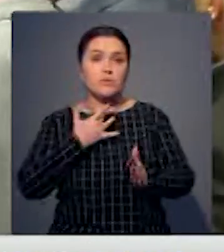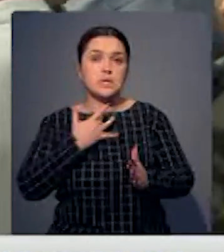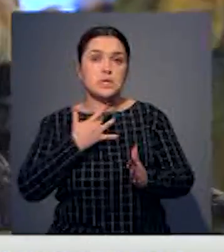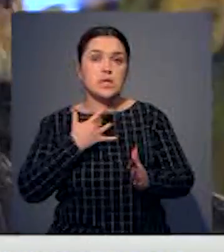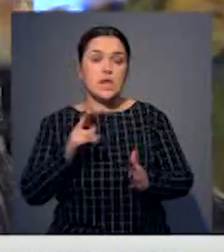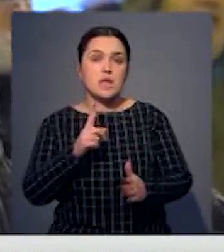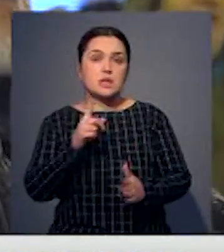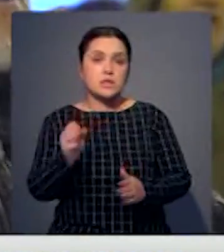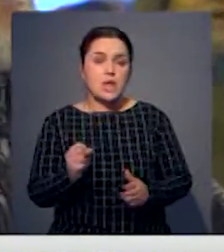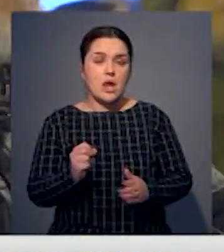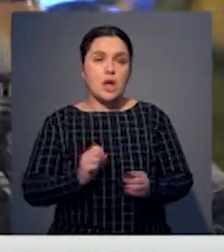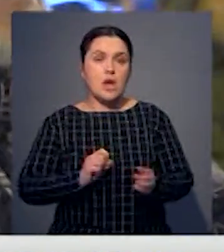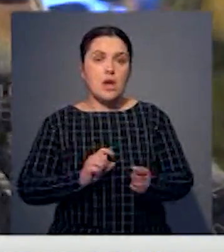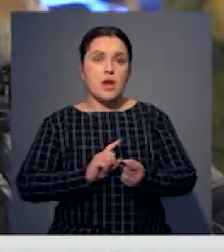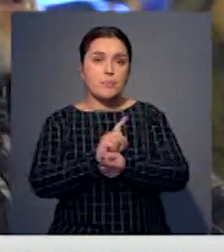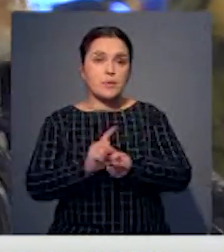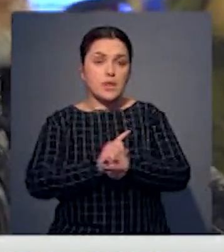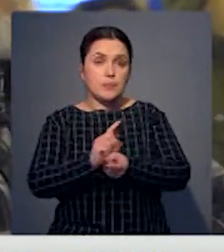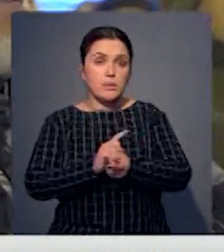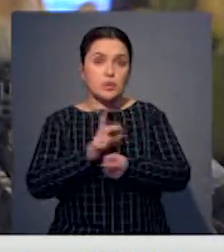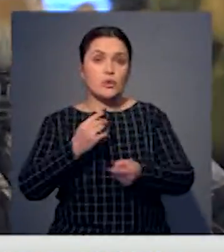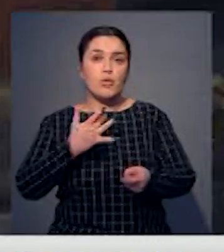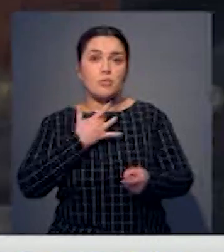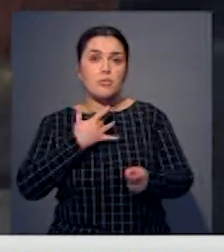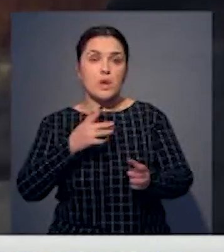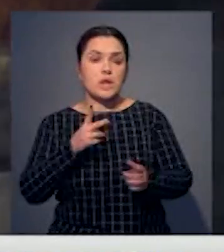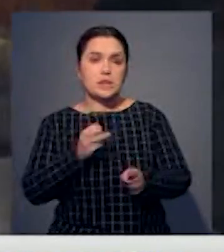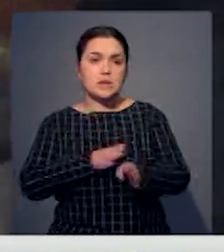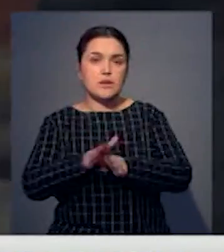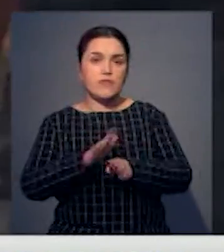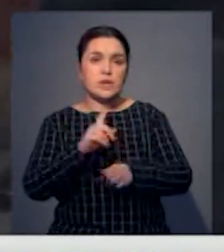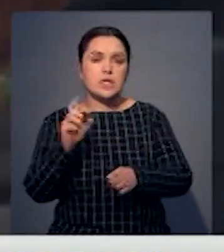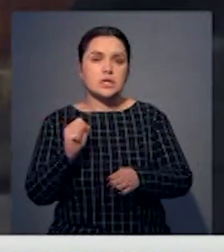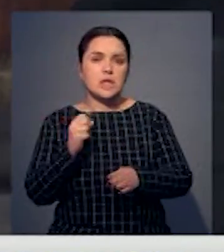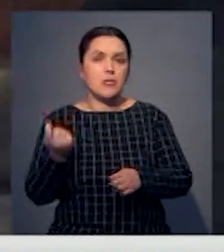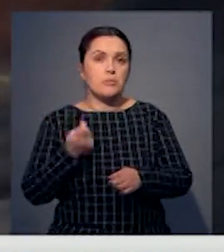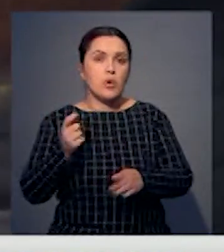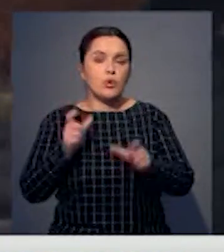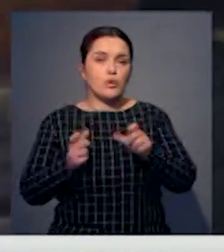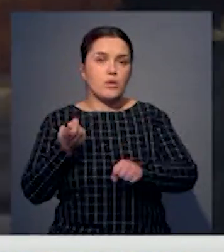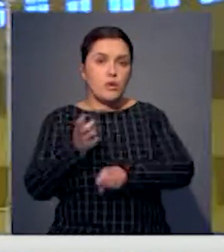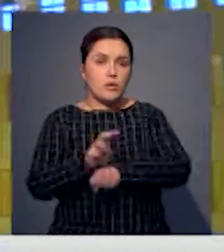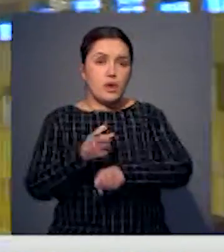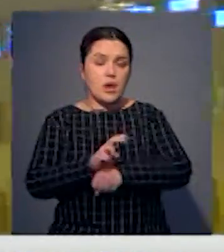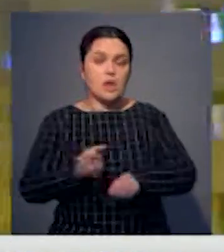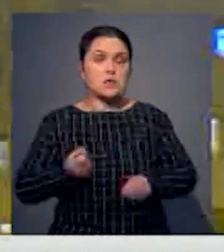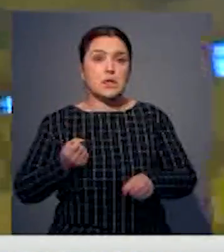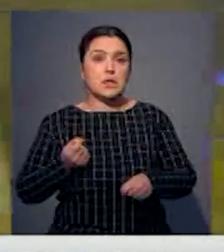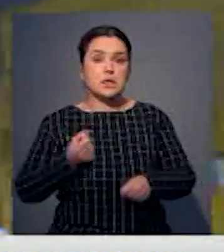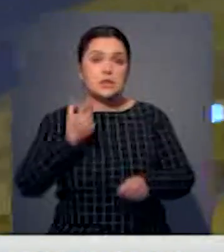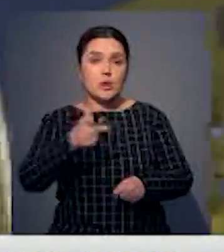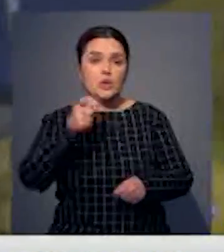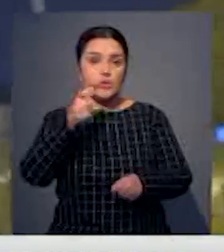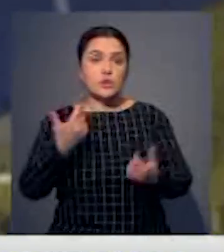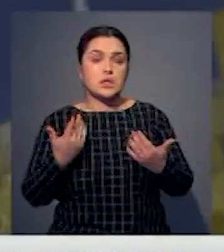большинство проголосовавших поддержали перемены. Однако плебисцит был признан несостоявшимся из-за низкой явки. Между тем, несколько